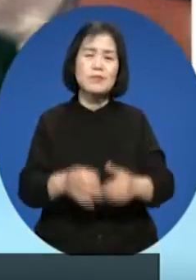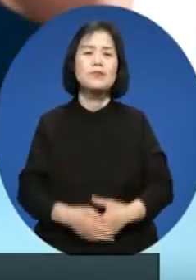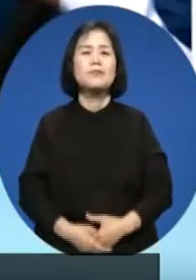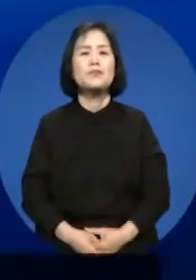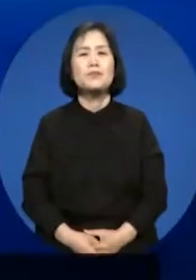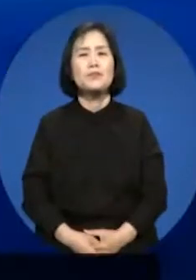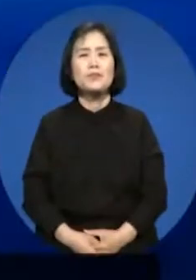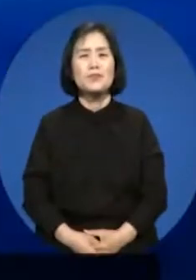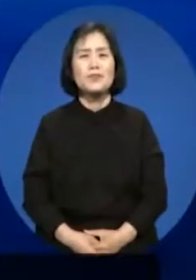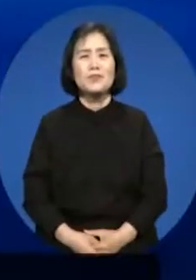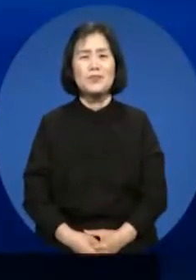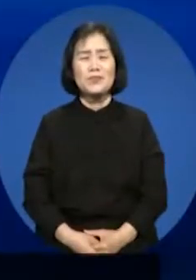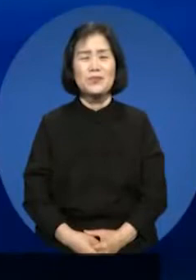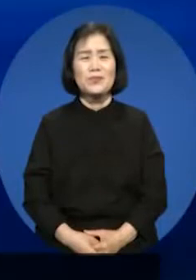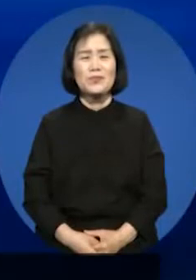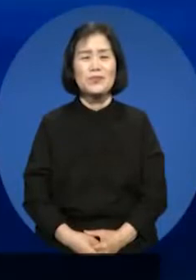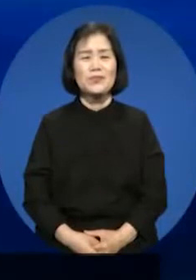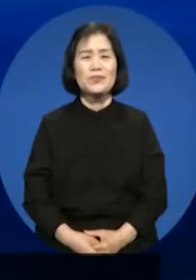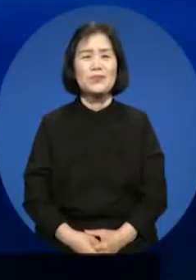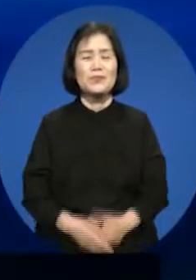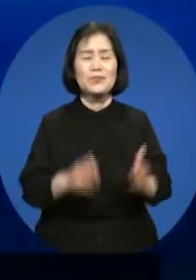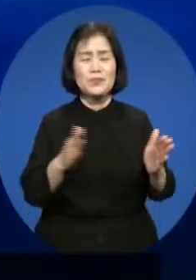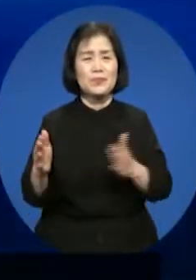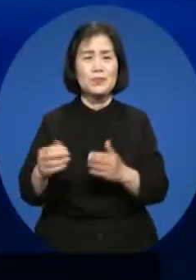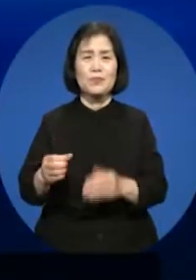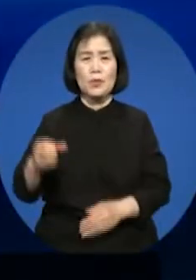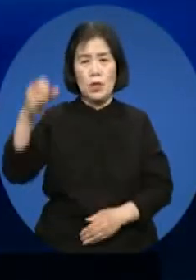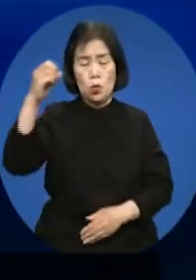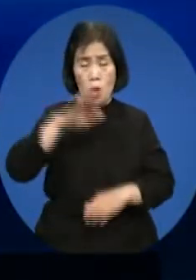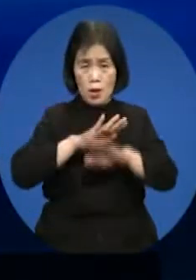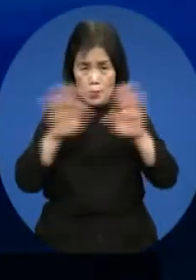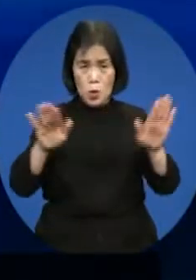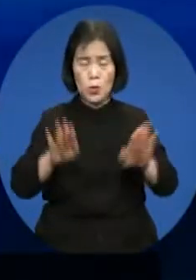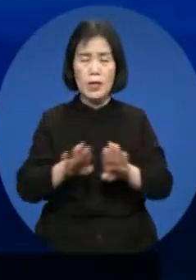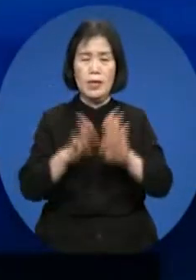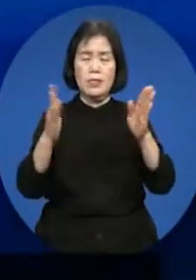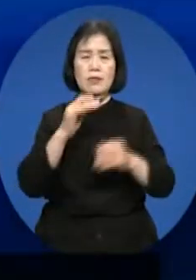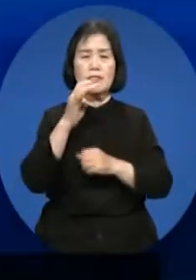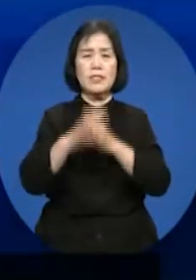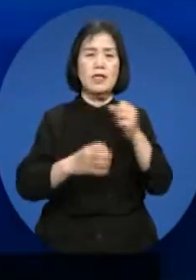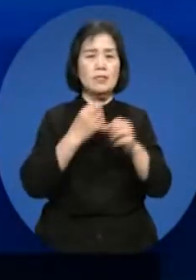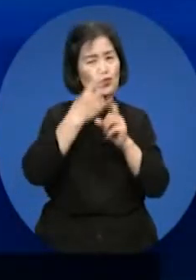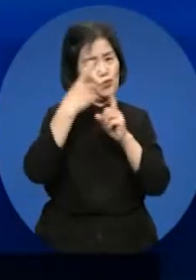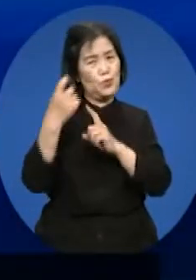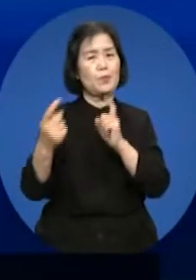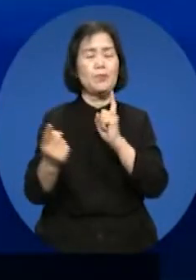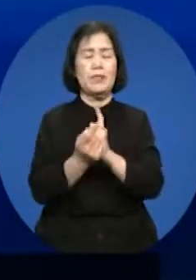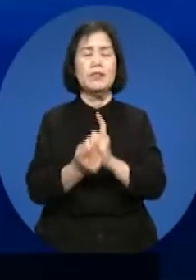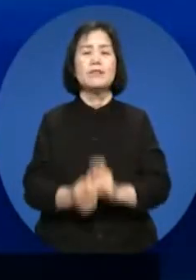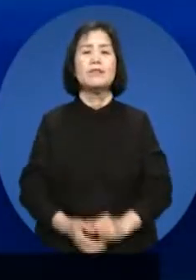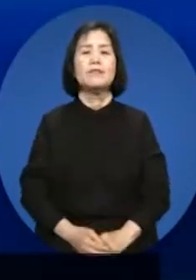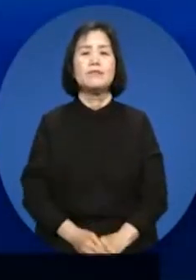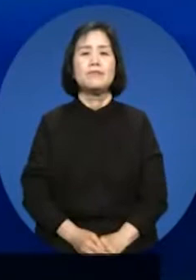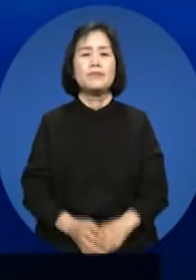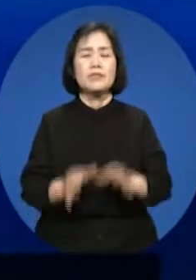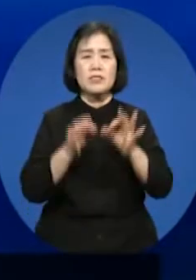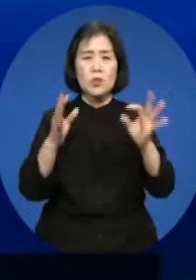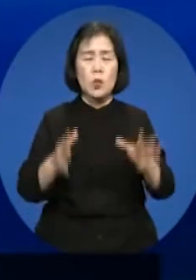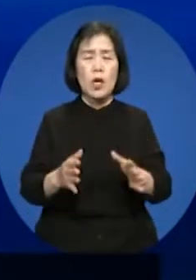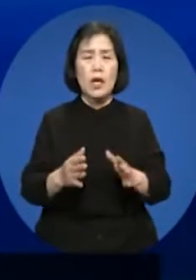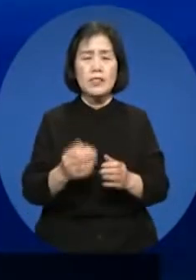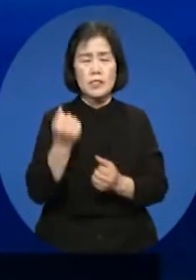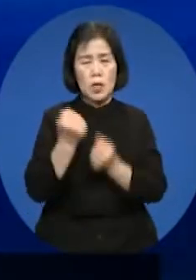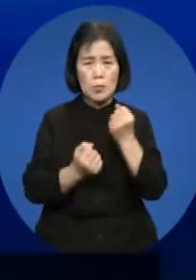네. 제가 우문을 드린 것 같습니다. 자, 광명시가 올해로 이제 개청 40주년을 맞았는데 사실 그간 뭐 시장 설명회